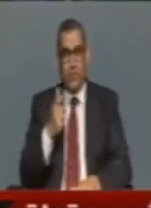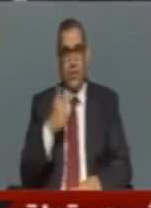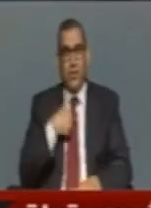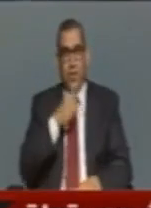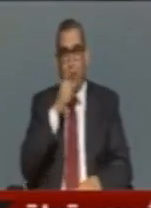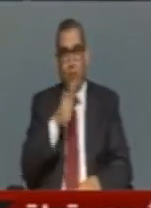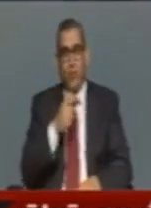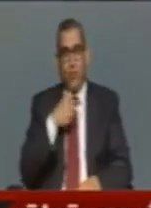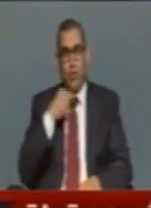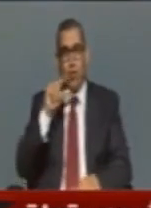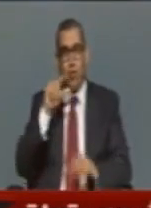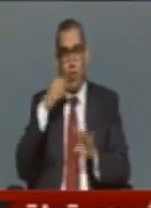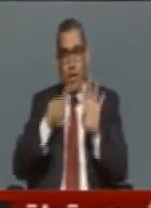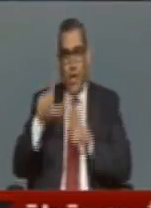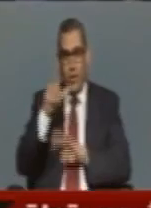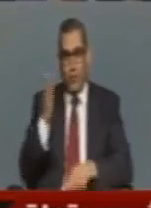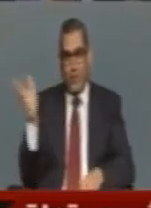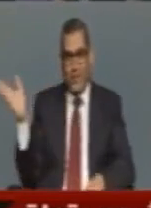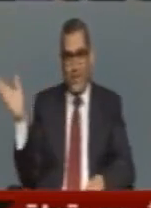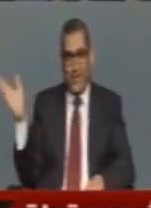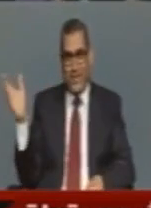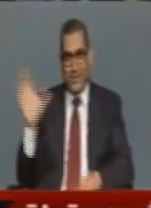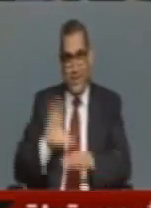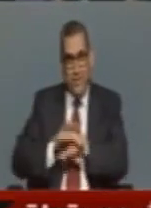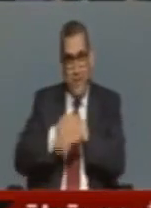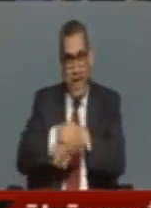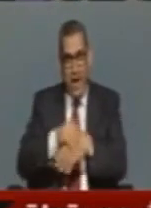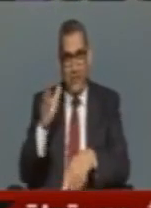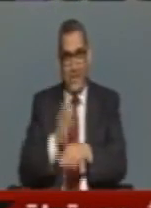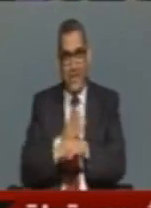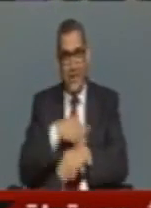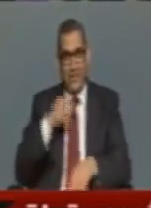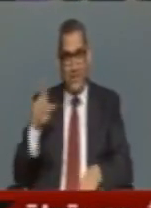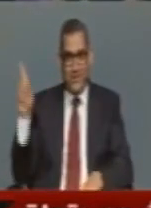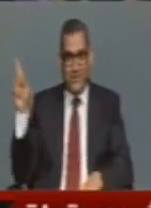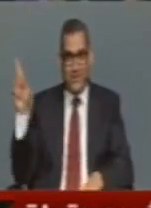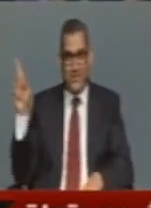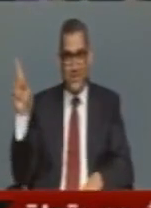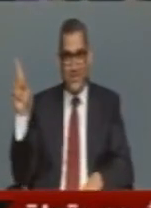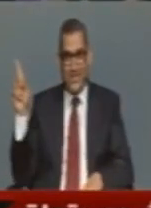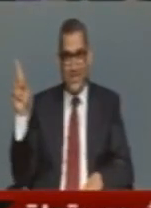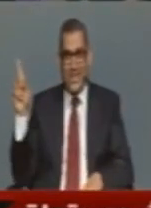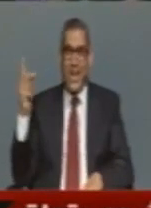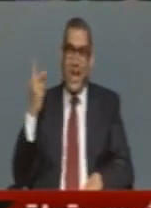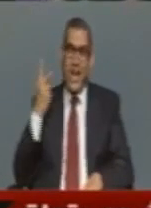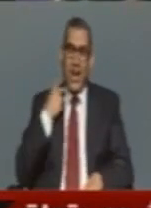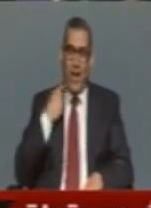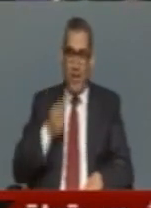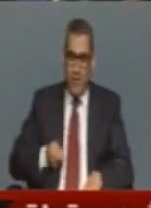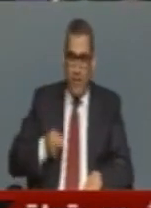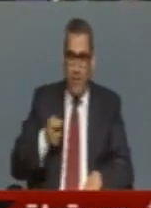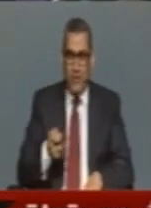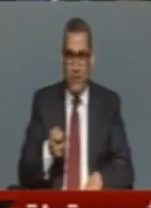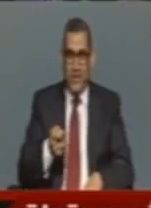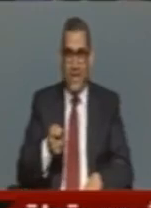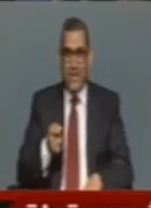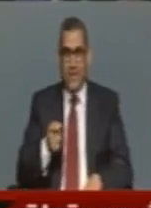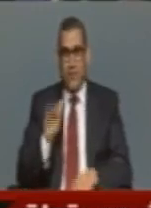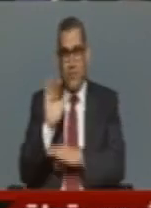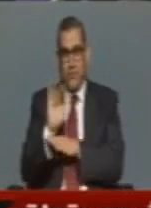مصطفى ما تضغطش عليه زياده عن اللزوم برضه هنحط رقم معتبر من تحيا مصر الدكتور